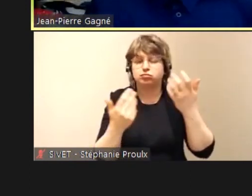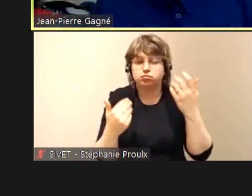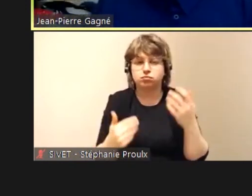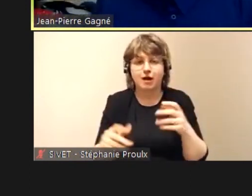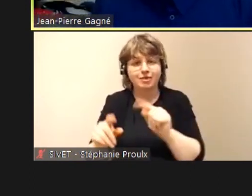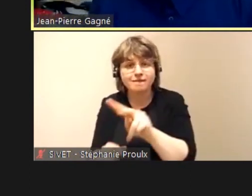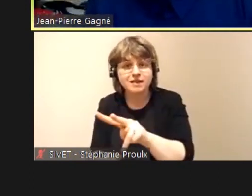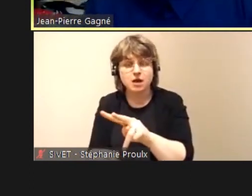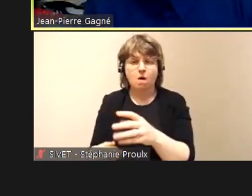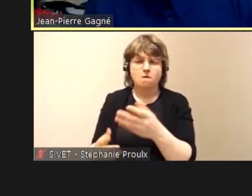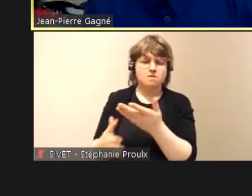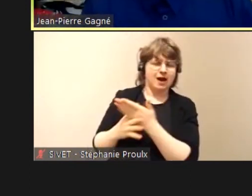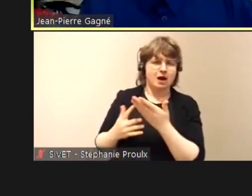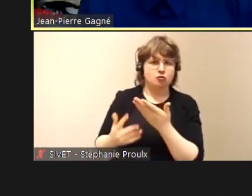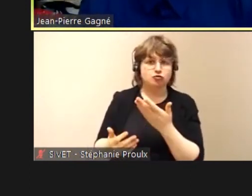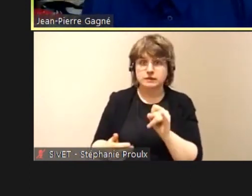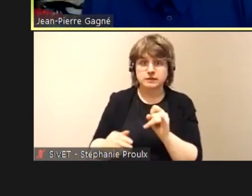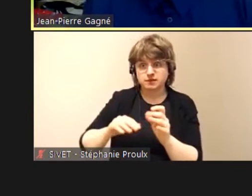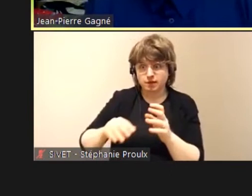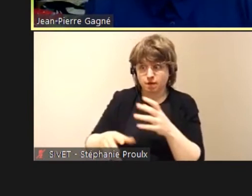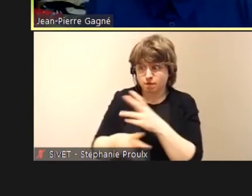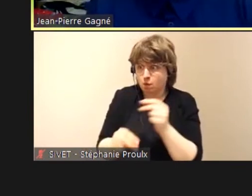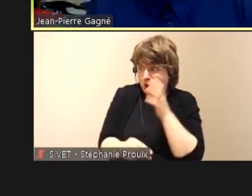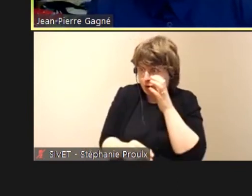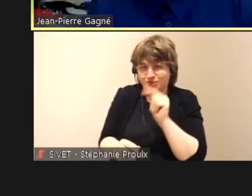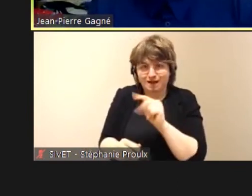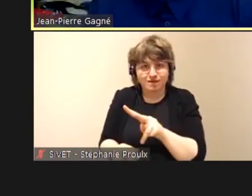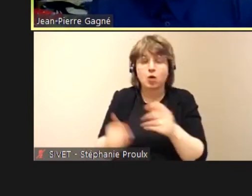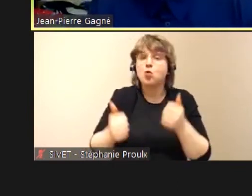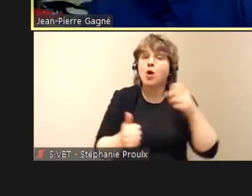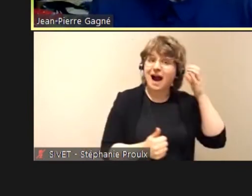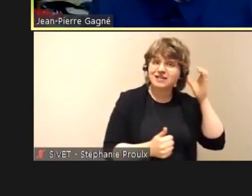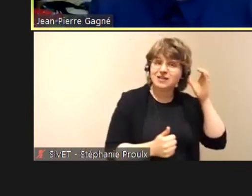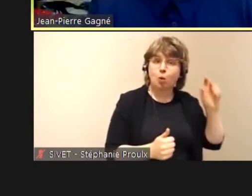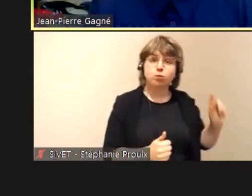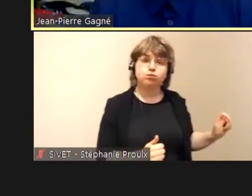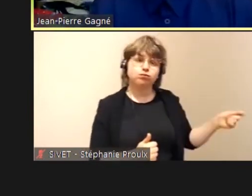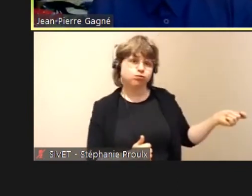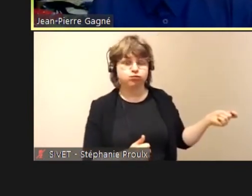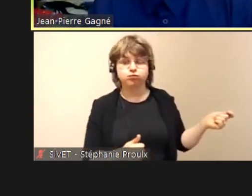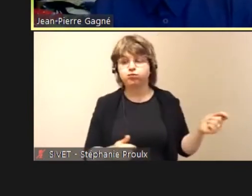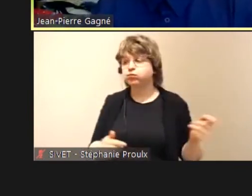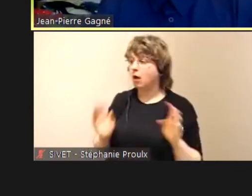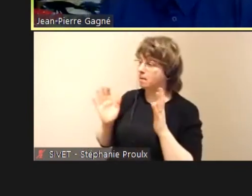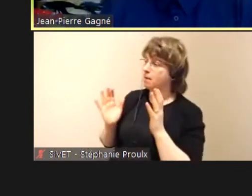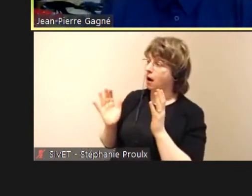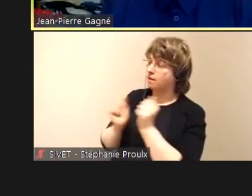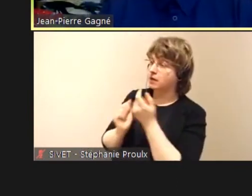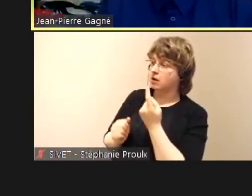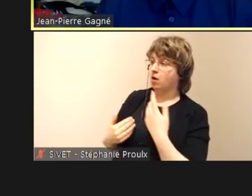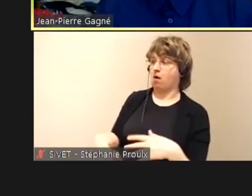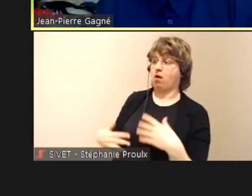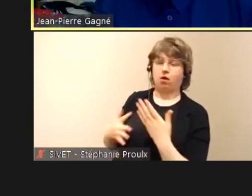la télévision. Si ce n'est pas la télévision qu'on veut écouter, ça peut être la radio parce que la radio joue en arrière pendant qu'on essaie de parler à quelqu'un. Ça peut